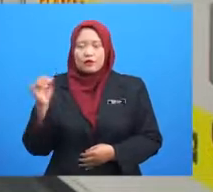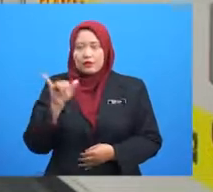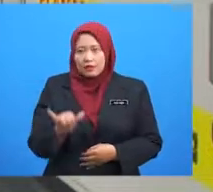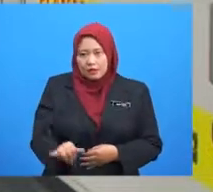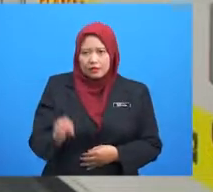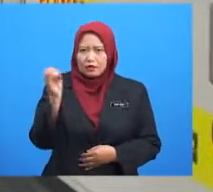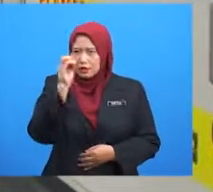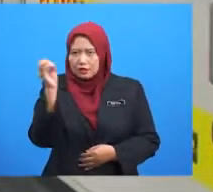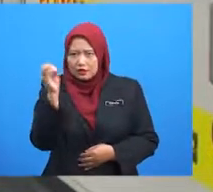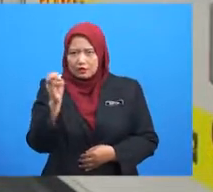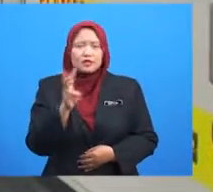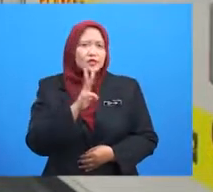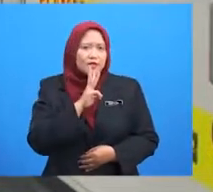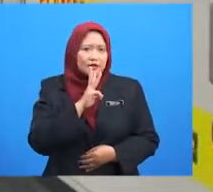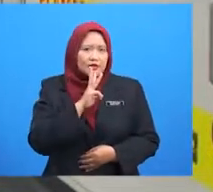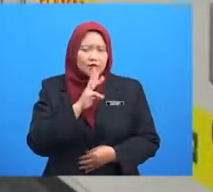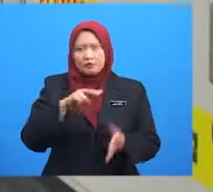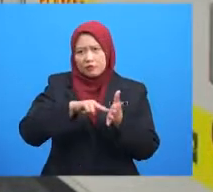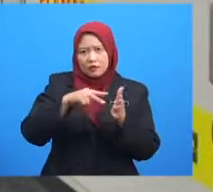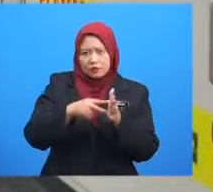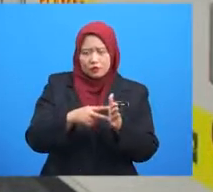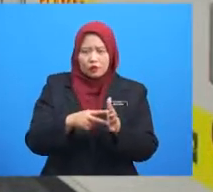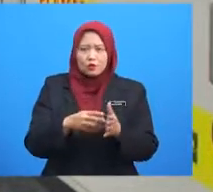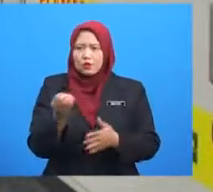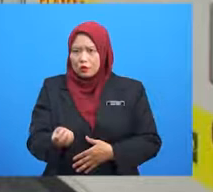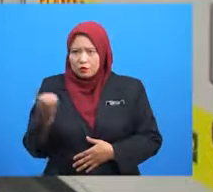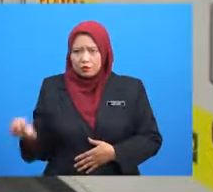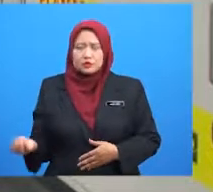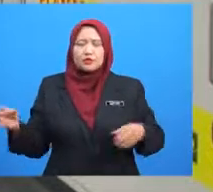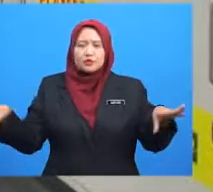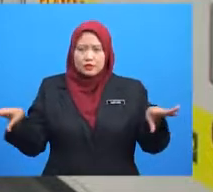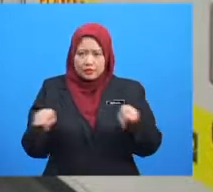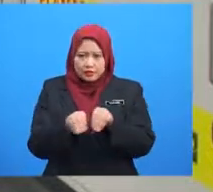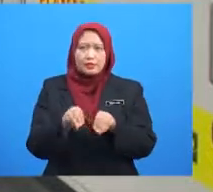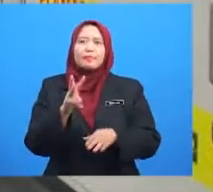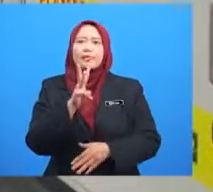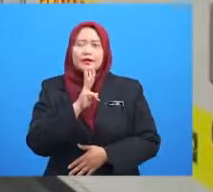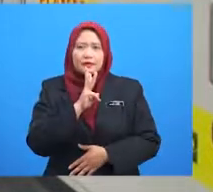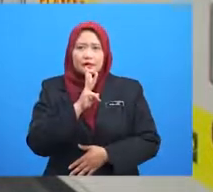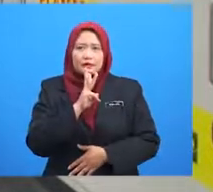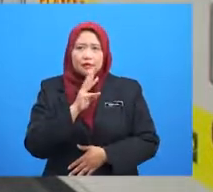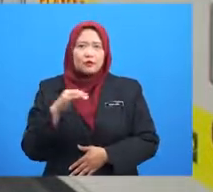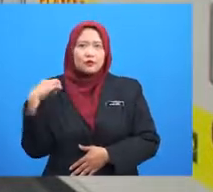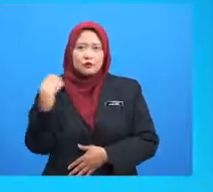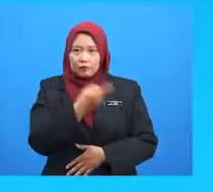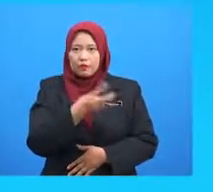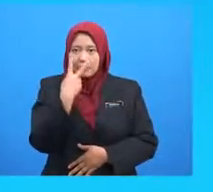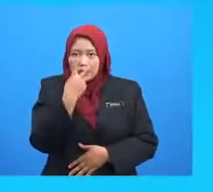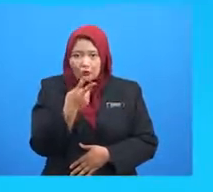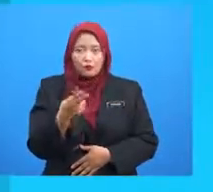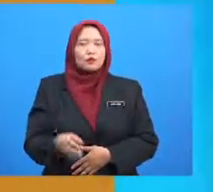bermaksud objek itu menyerap air. Jom kita tengok keputusannya. Murid-murid boleh cuba di rumah ya.